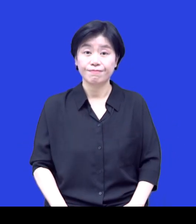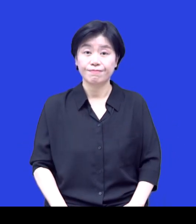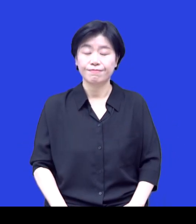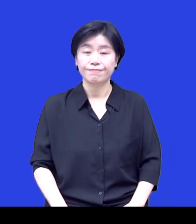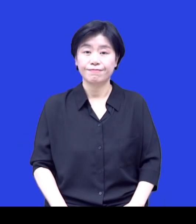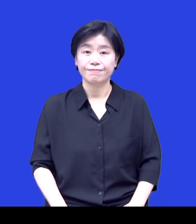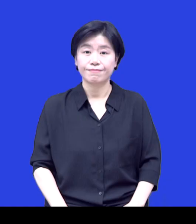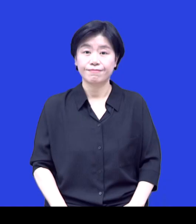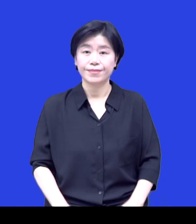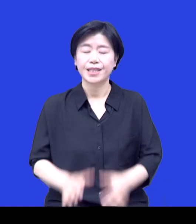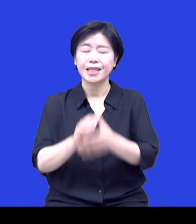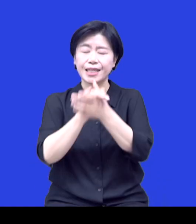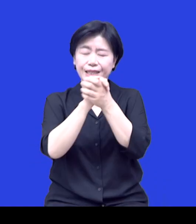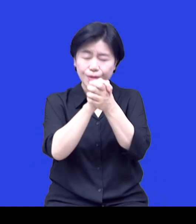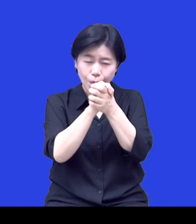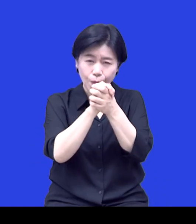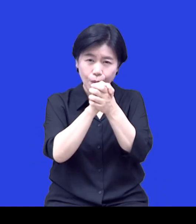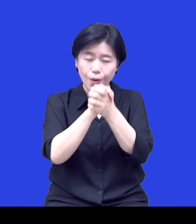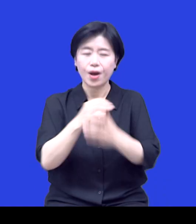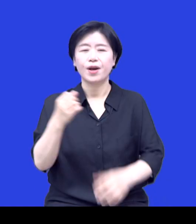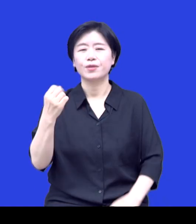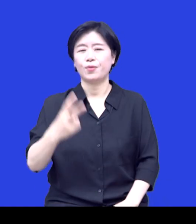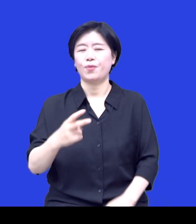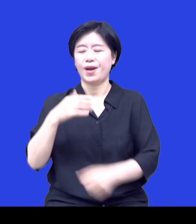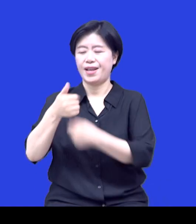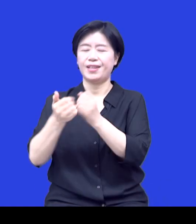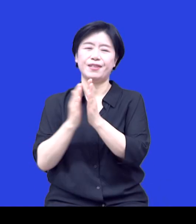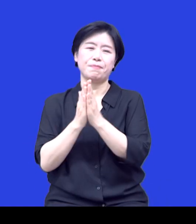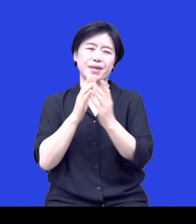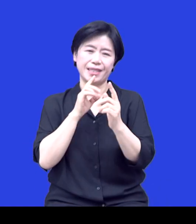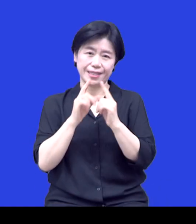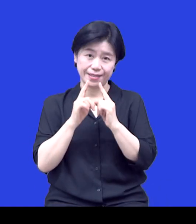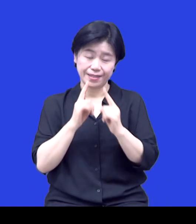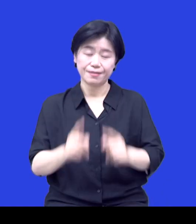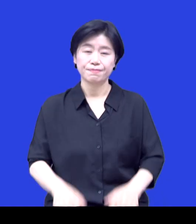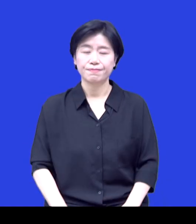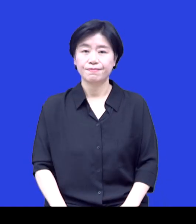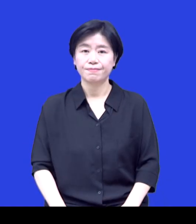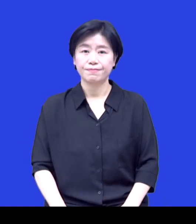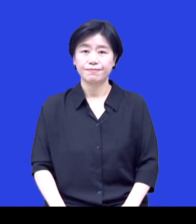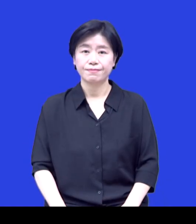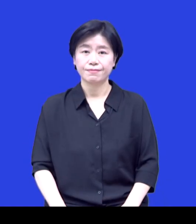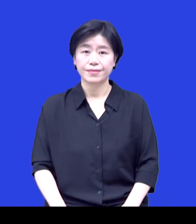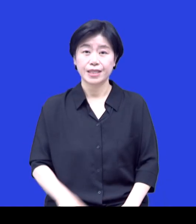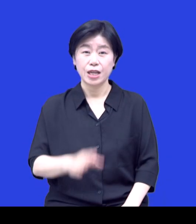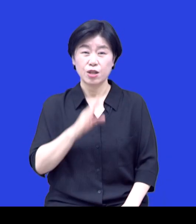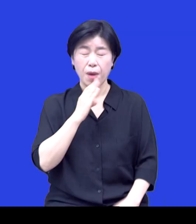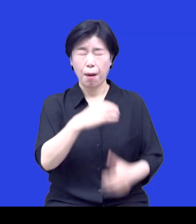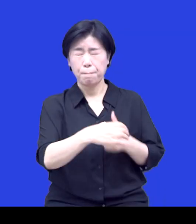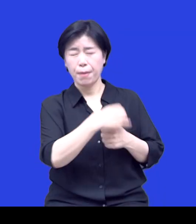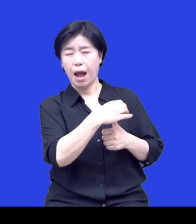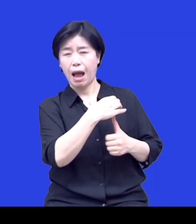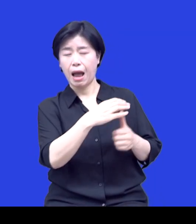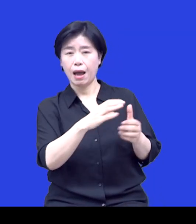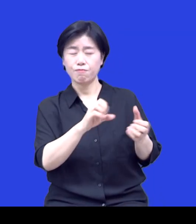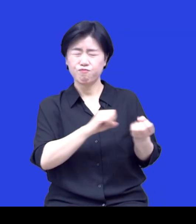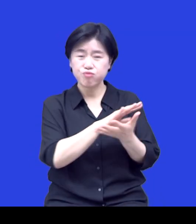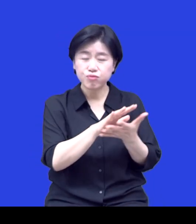역시 이제 기도와 말씀인데 제가 그때 여러 가지 그 당시는 막 악한 말들이 많이 돌잖아요.